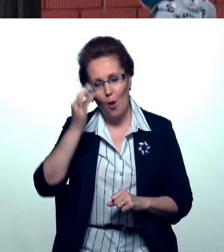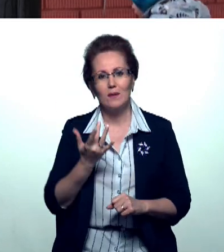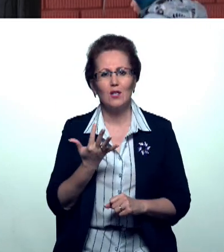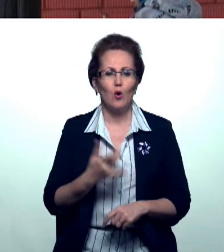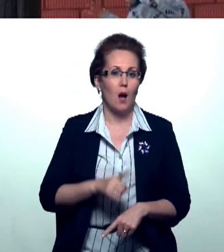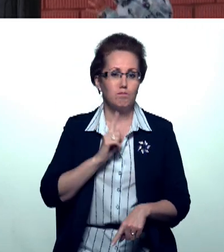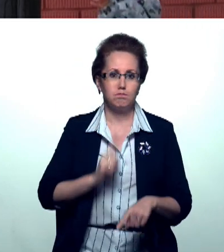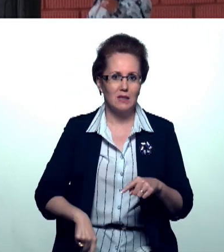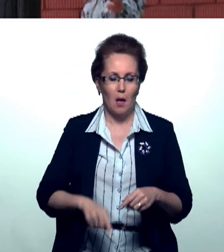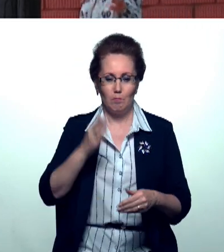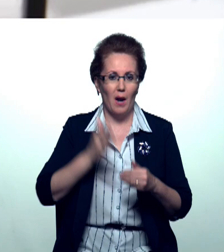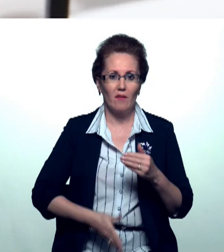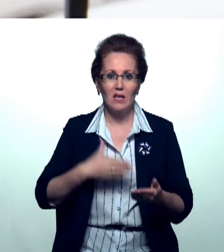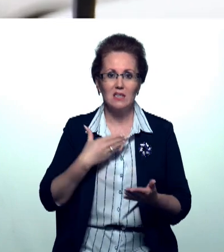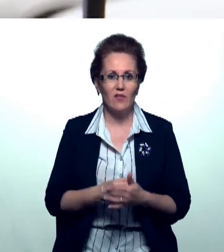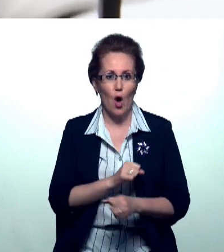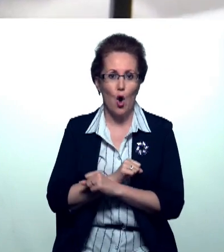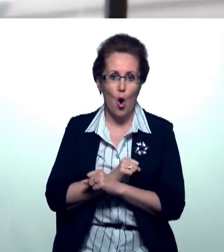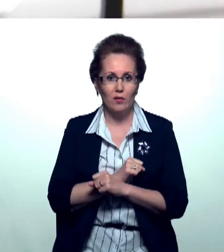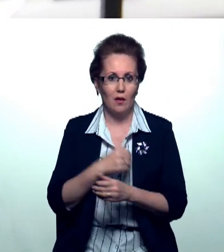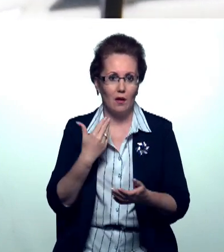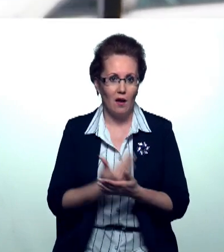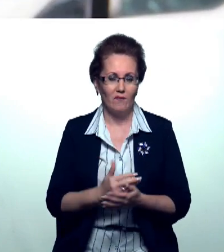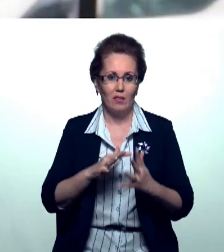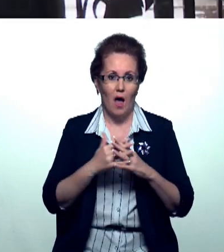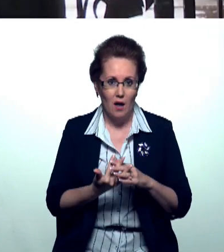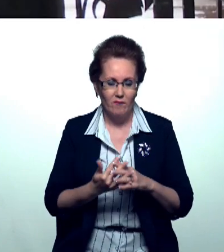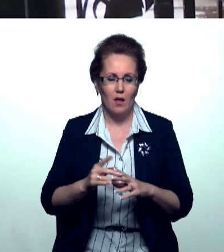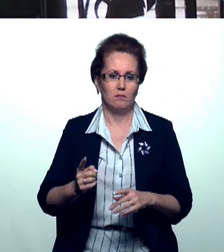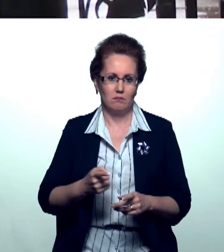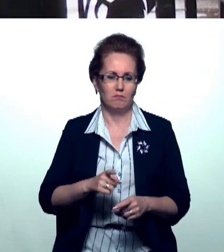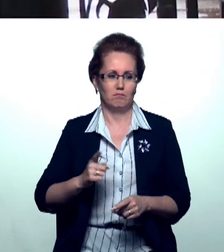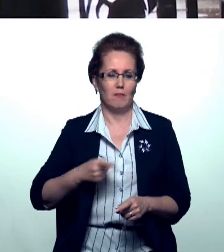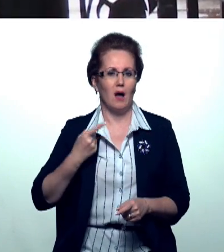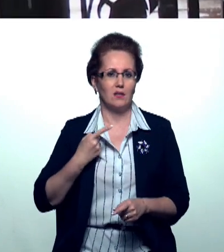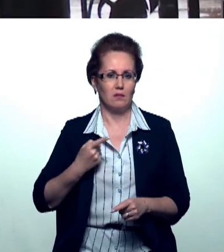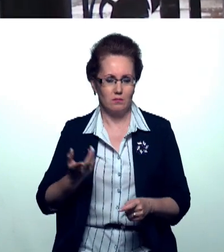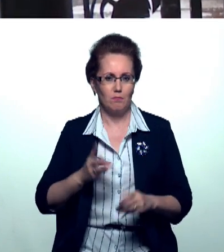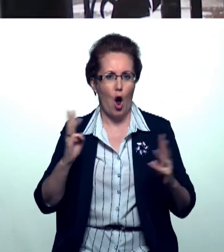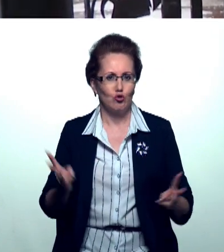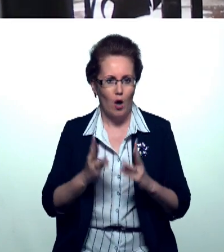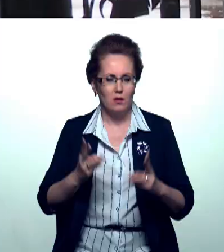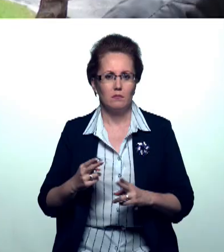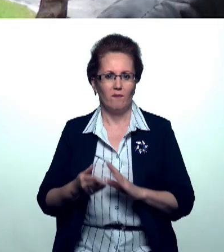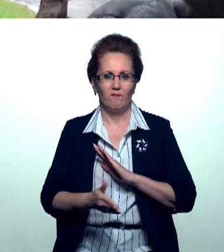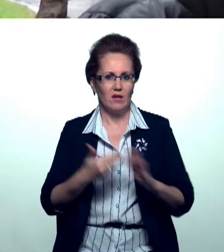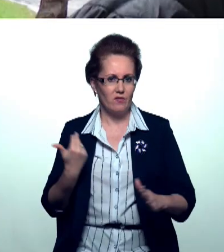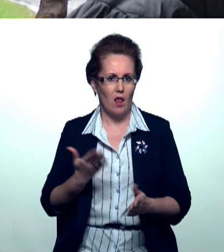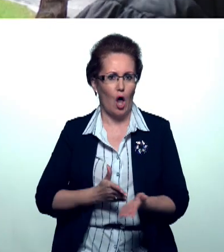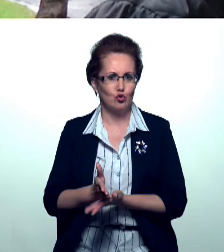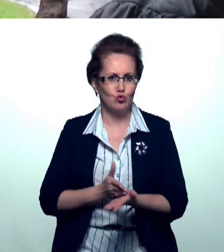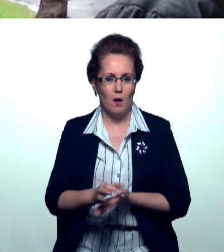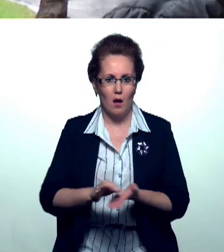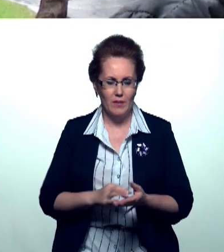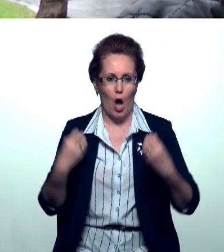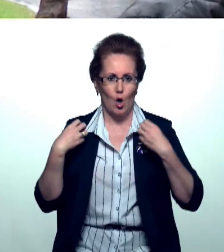насколько быстро, прервав свой отдых в деревне, мастер пожарный Григорий Филимонов отправился на службу по экстренному приказу. Он быстро взял